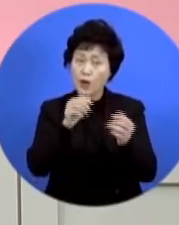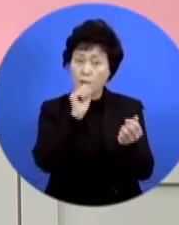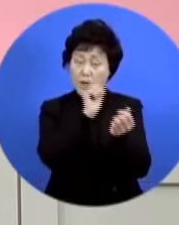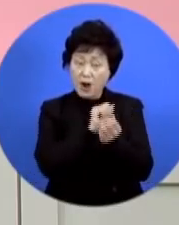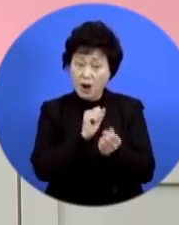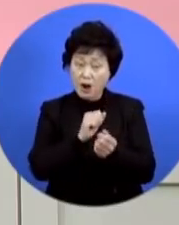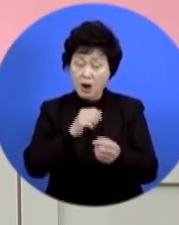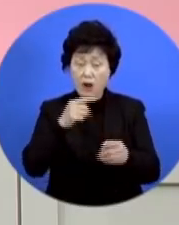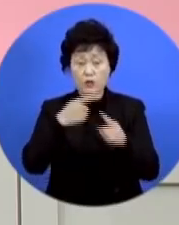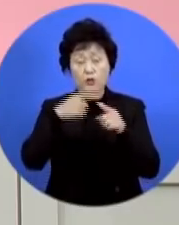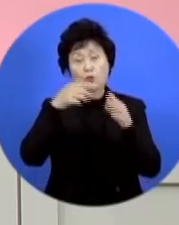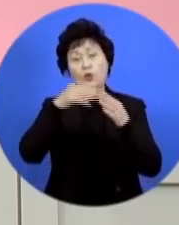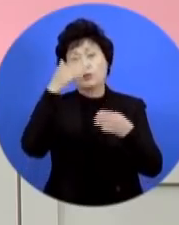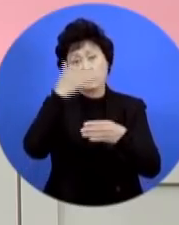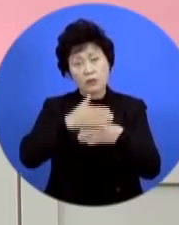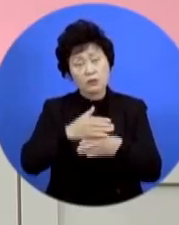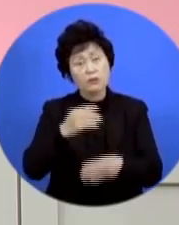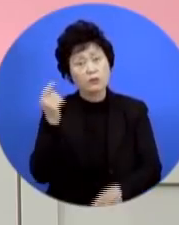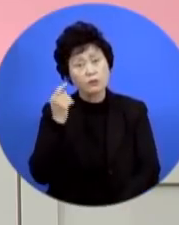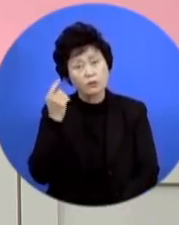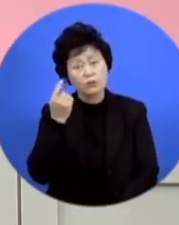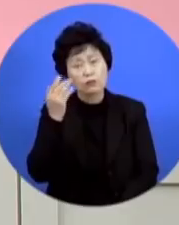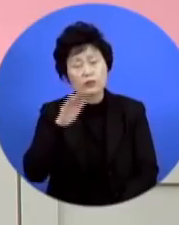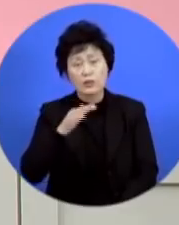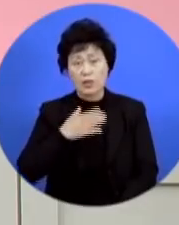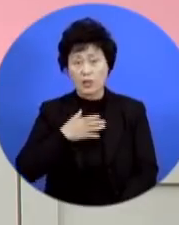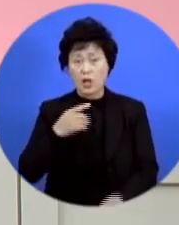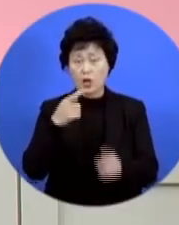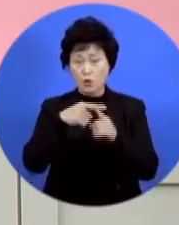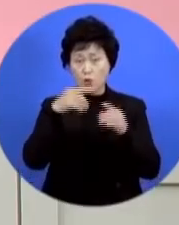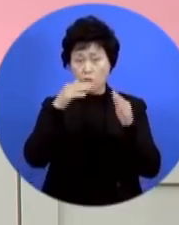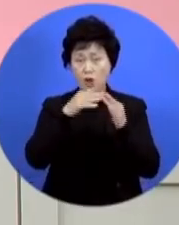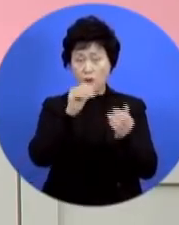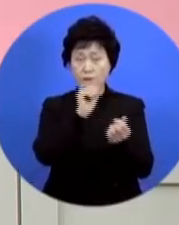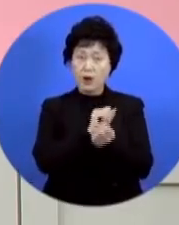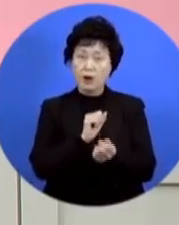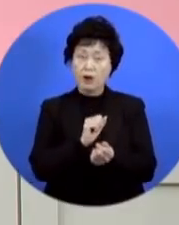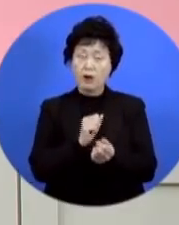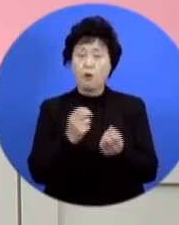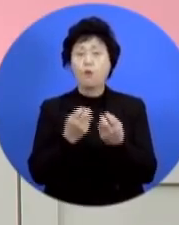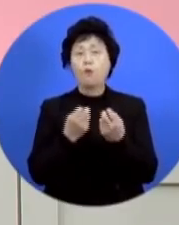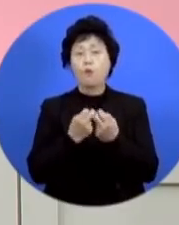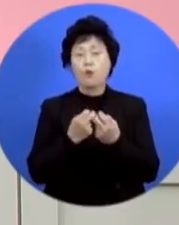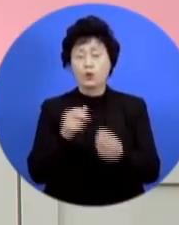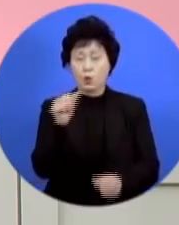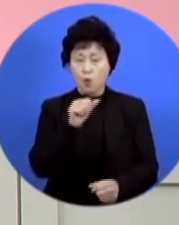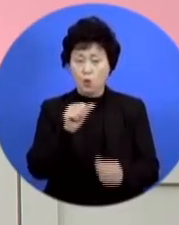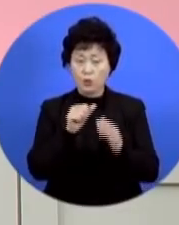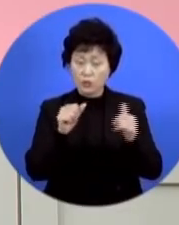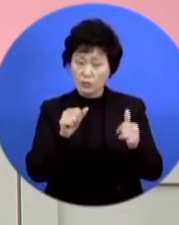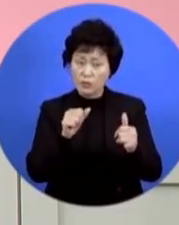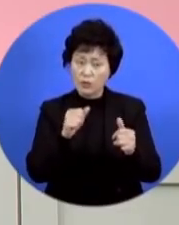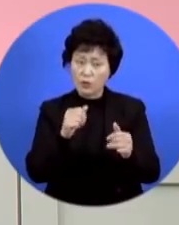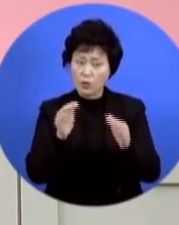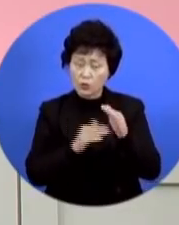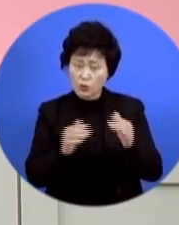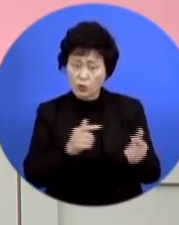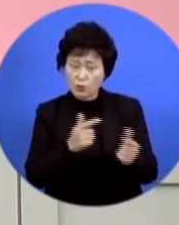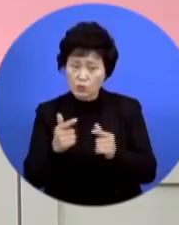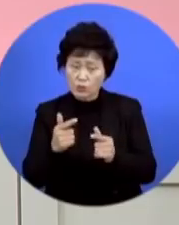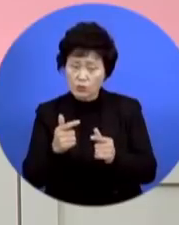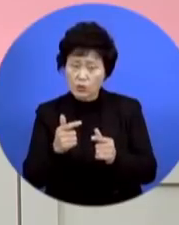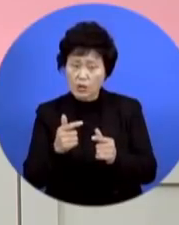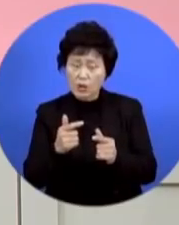그걸 오니까 우리네. 제가 결정을 해야 되는 거예요. 네네. 5천 명 성도들한테 공지를 해야 되니까.